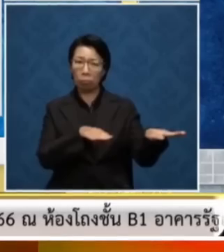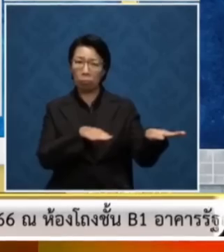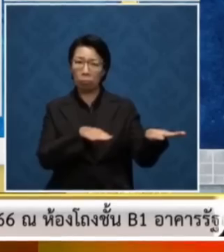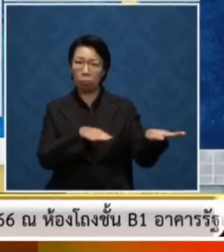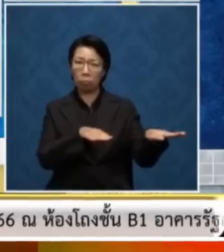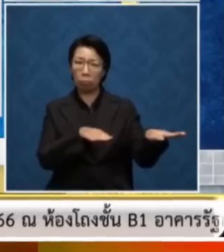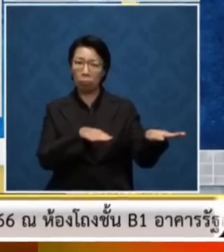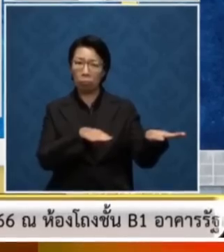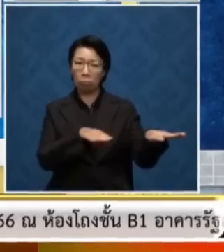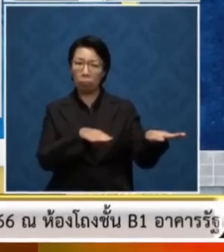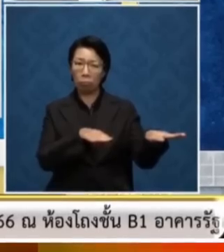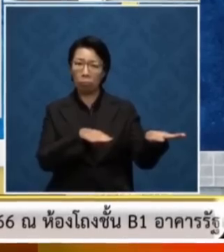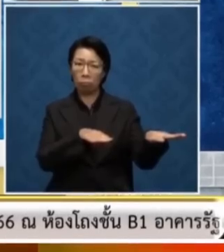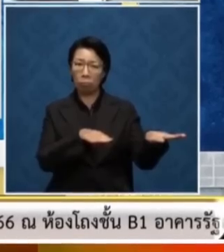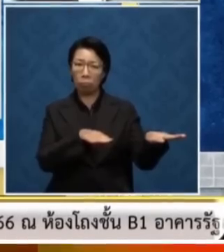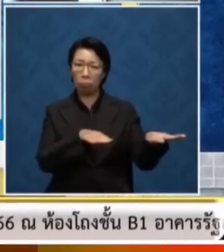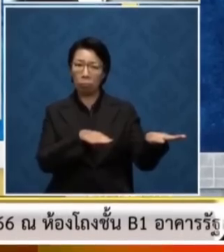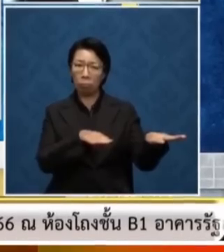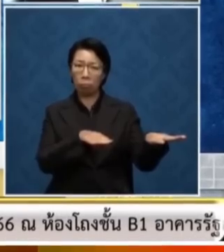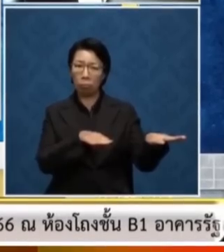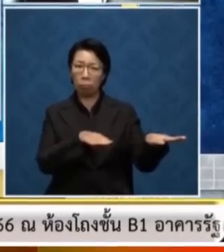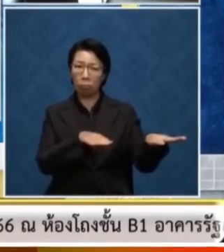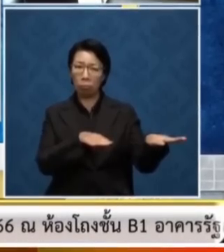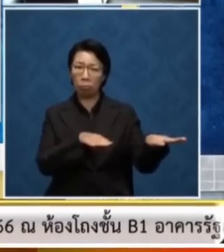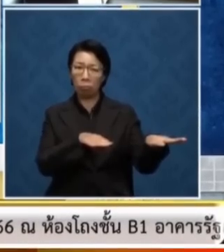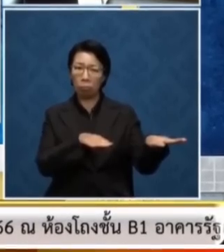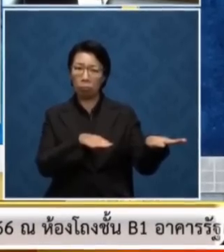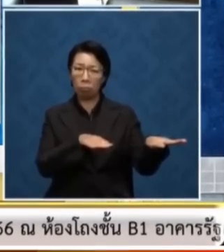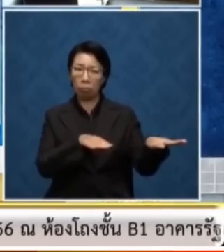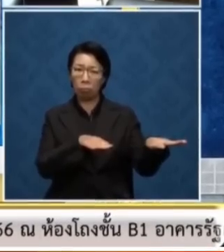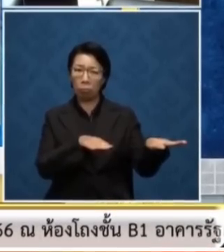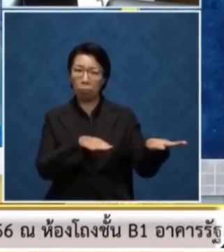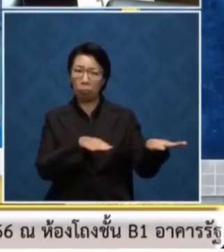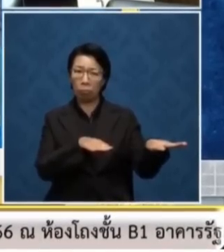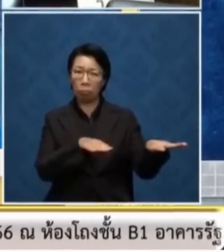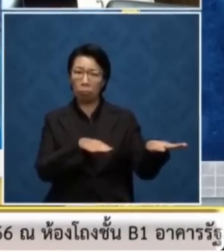คนคนนี้มณพรส.ส.